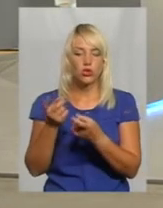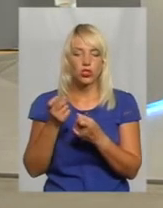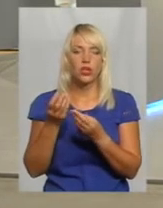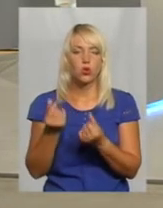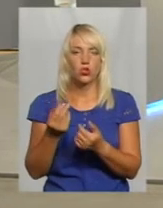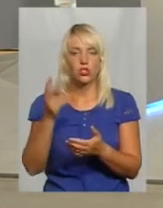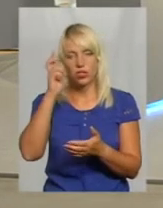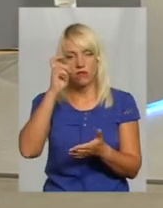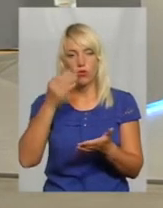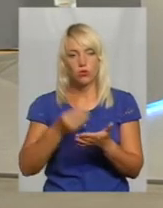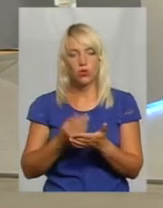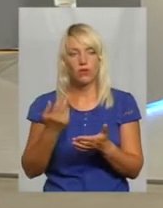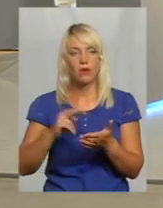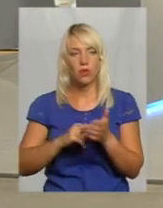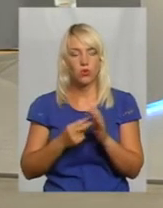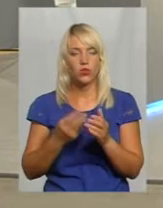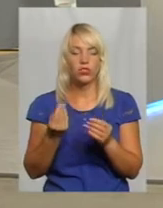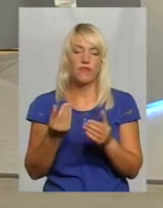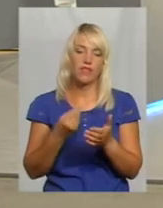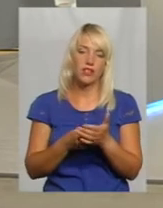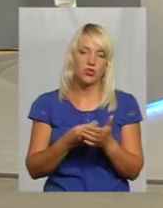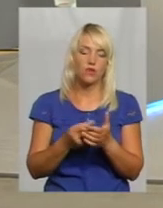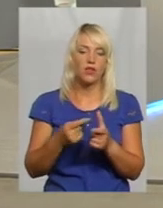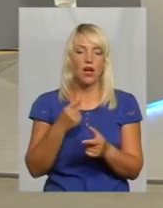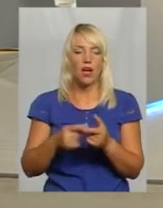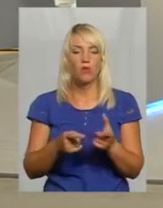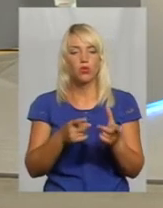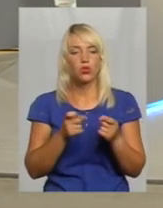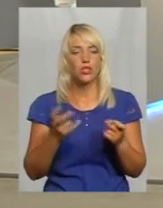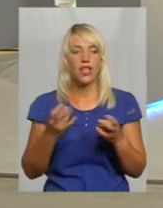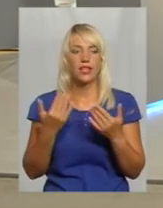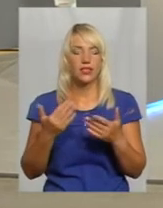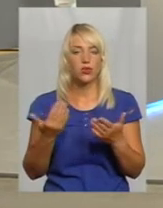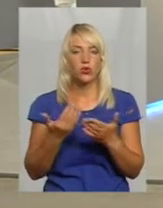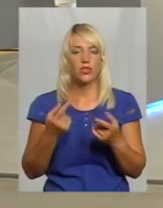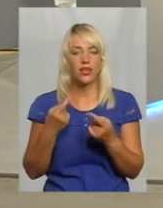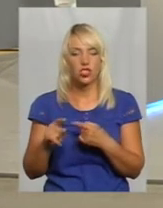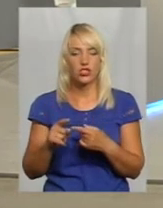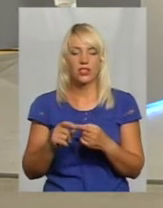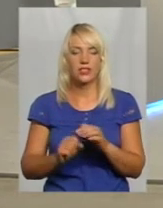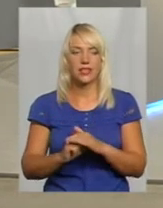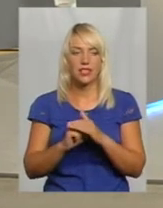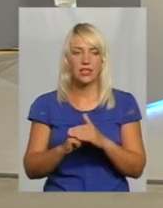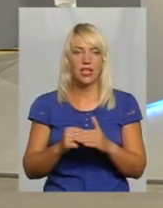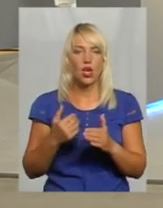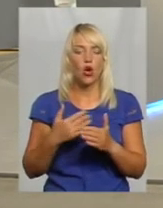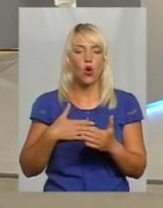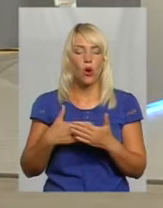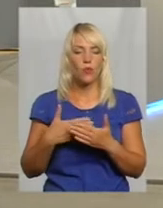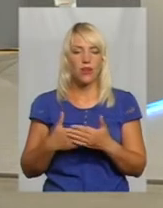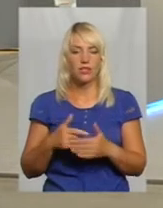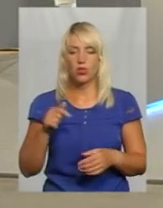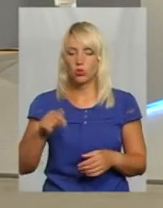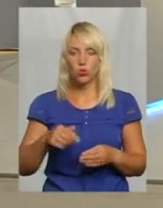ще знайти джерело фінансування або залучати, до прикладу, на якихось інших засадах громадські організації? Трошки поправлю, тут коштів